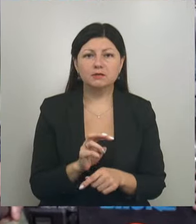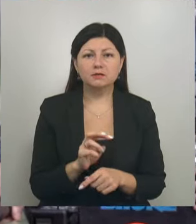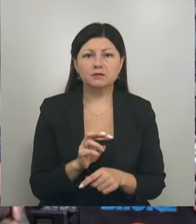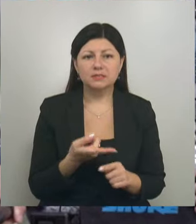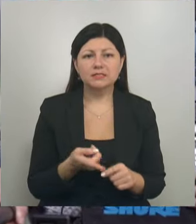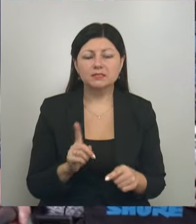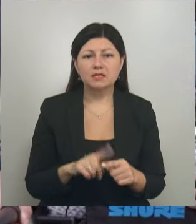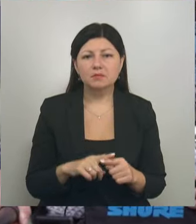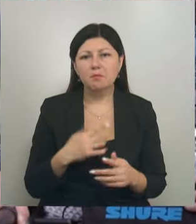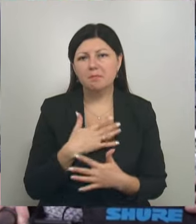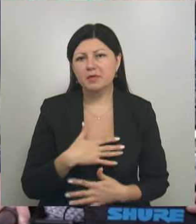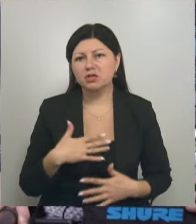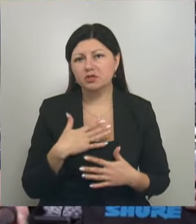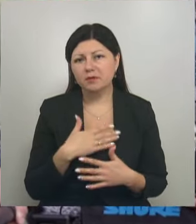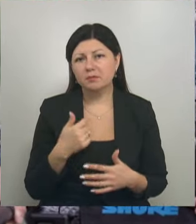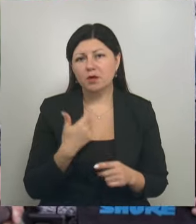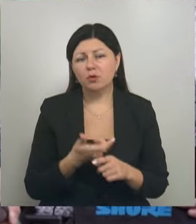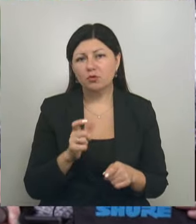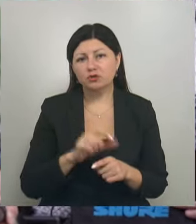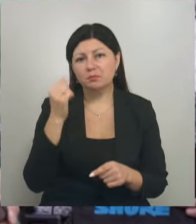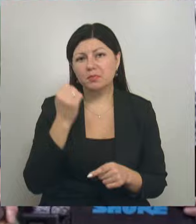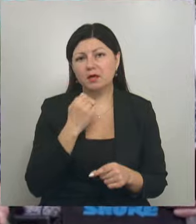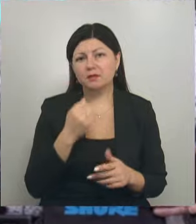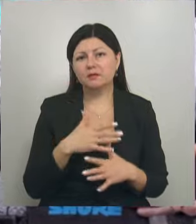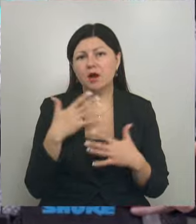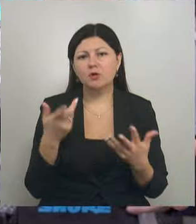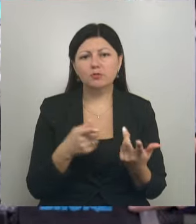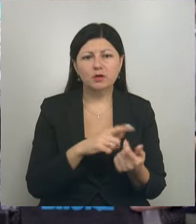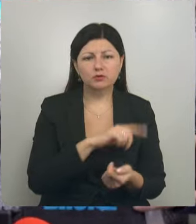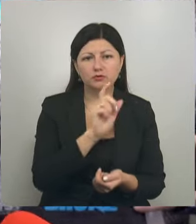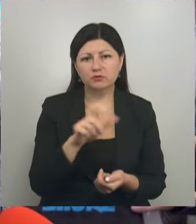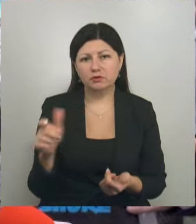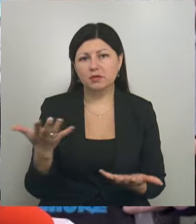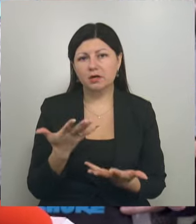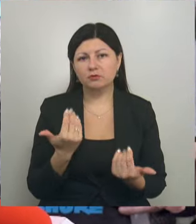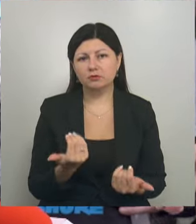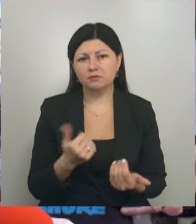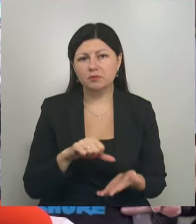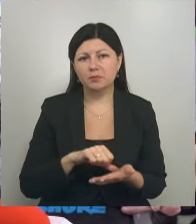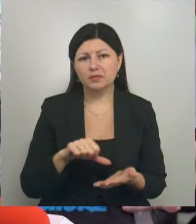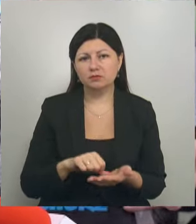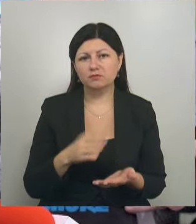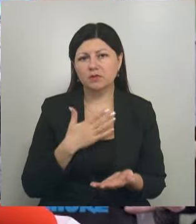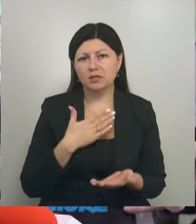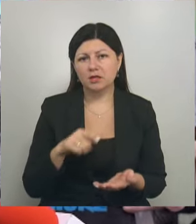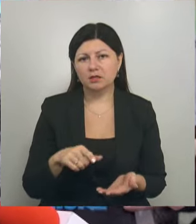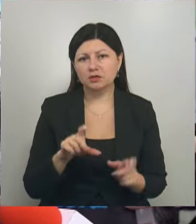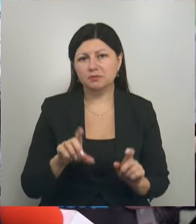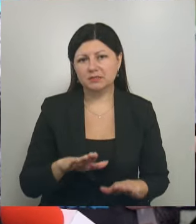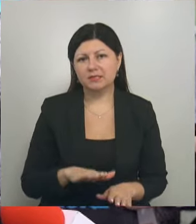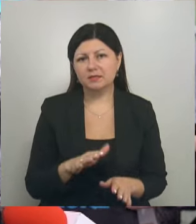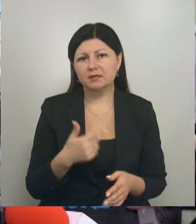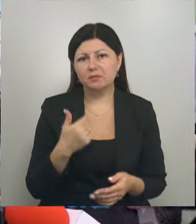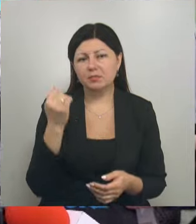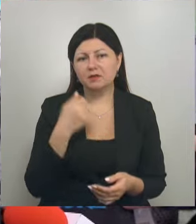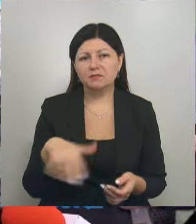с этими переживаниями, и я очень благодарен огромному количеству людей, которые сегодня присутствуют на нашем стенде. Я благодарен всей